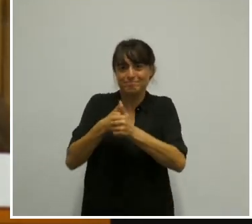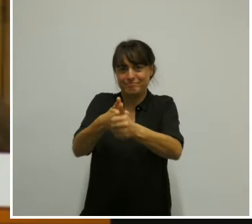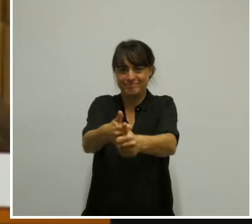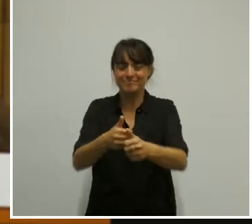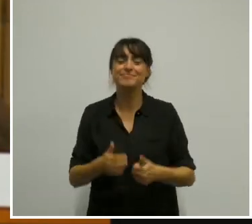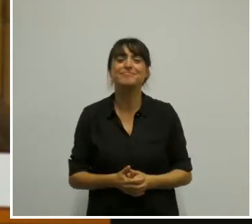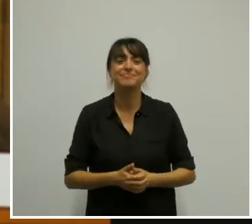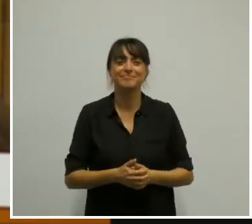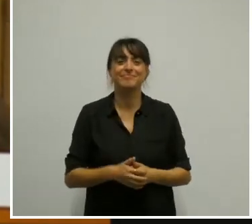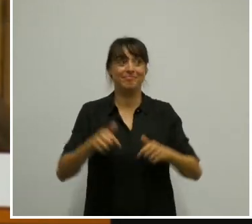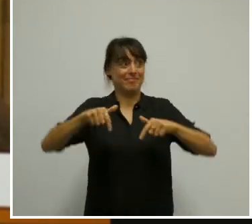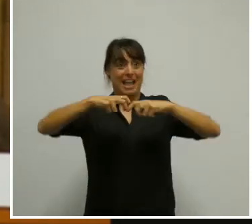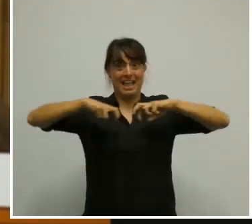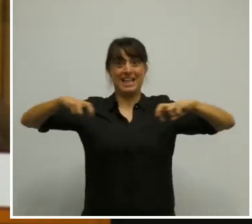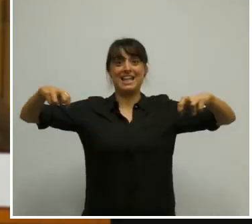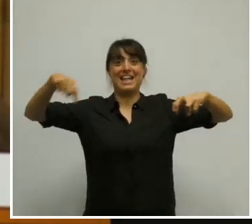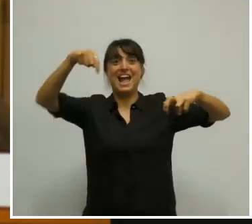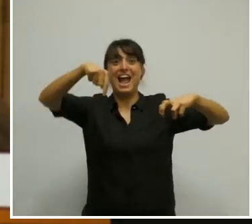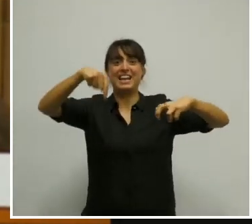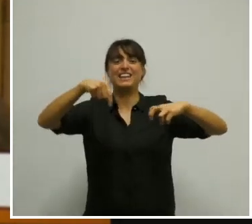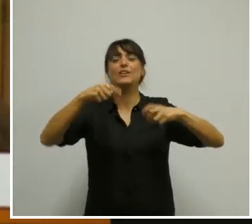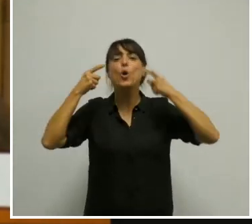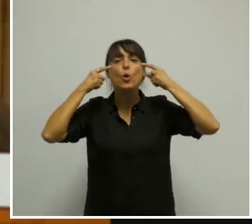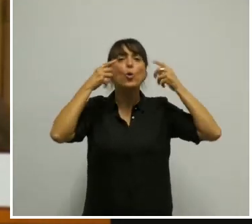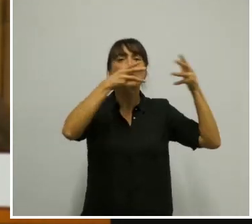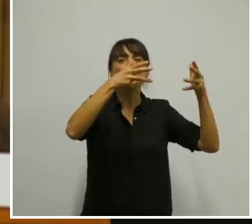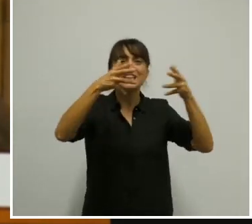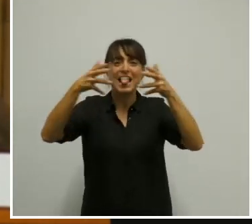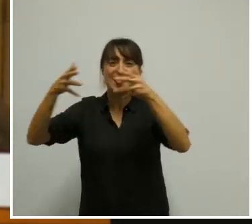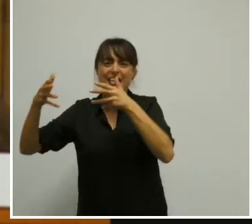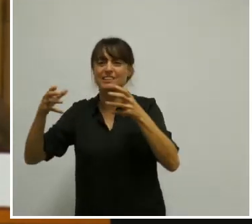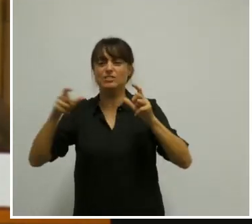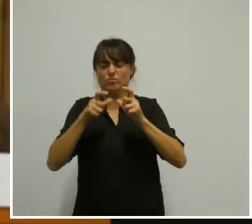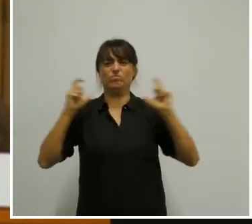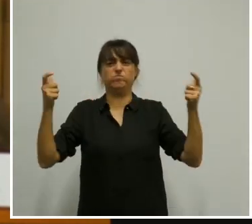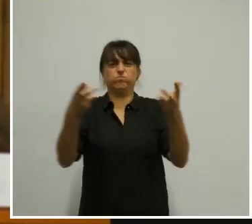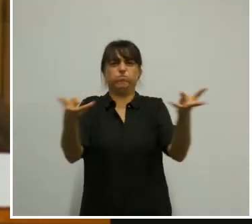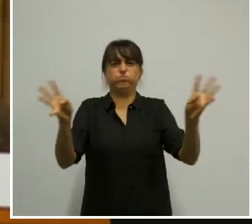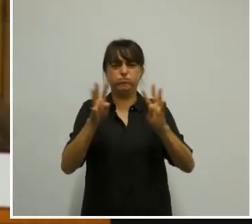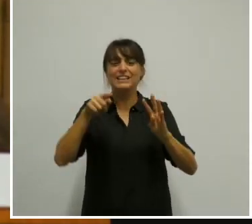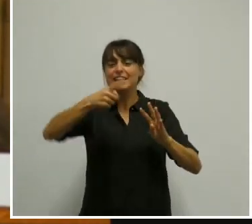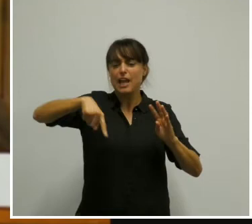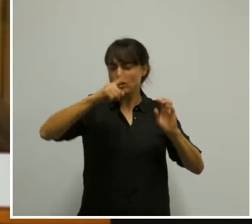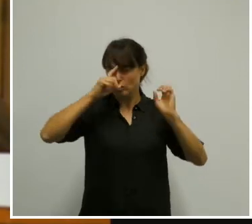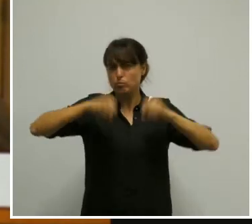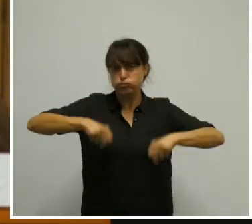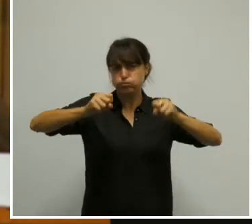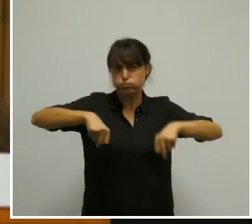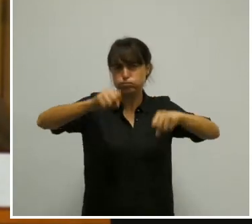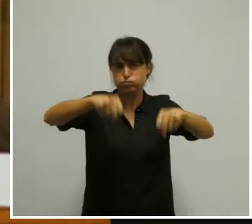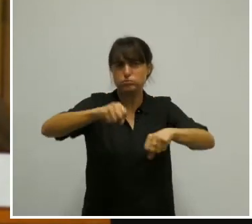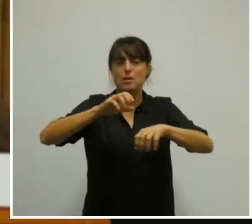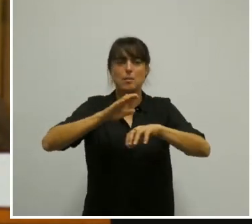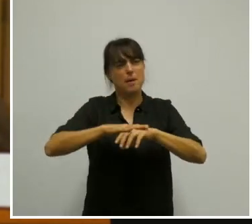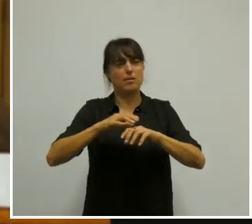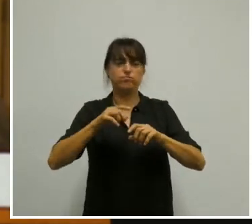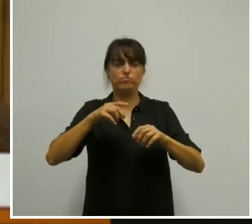En aquest hemicicle s'hi reuneixen els consellers i conselleres per decidir el futur del nostre districte.